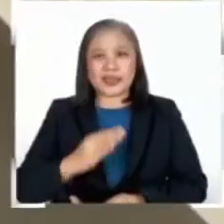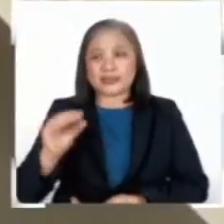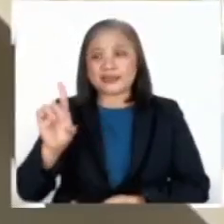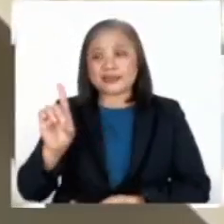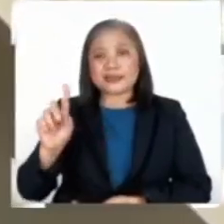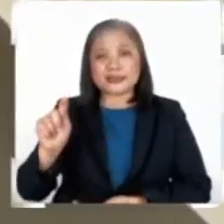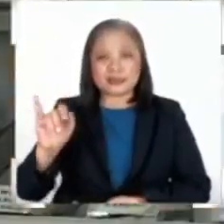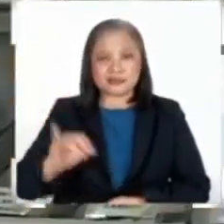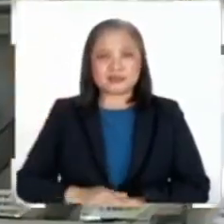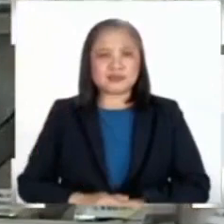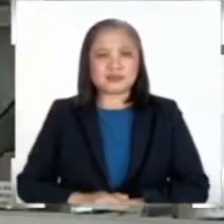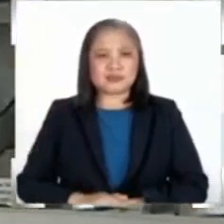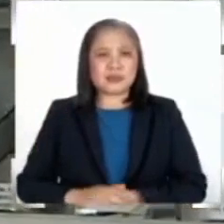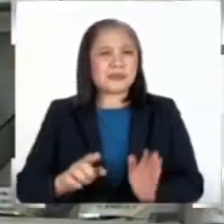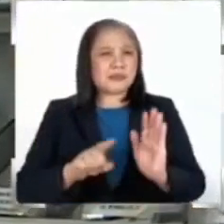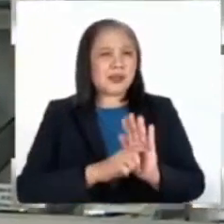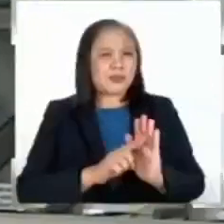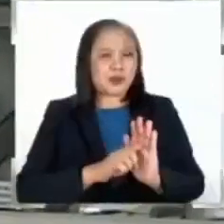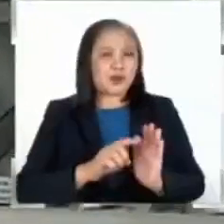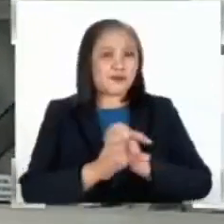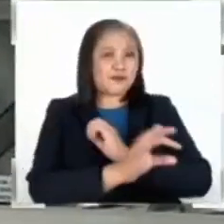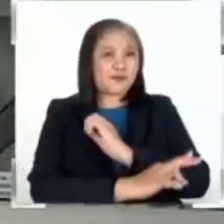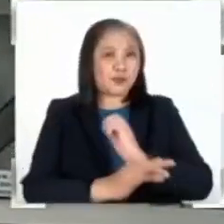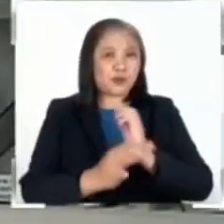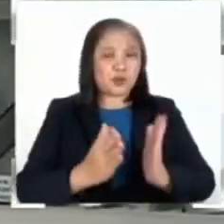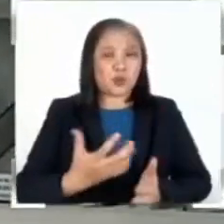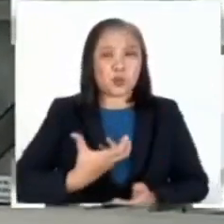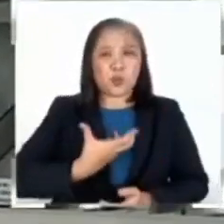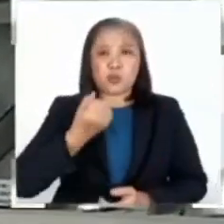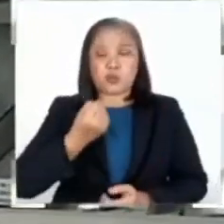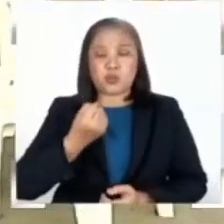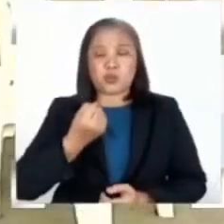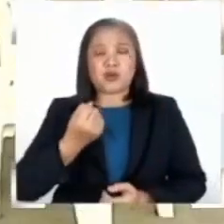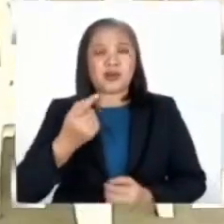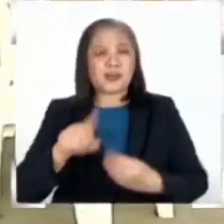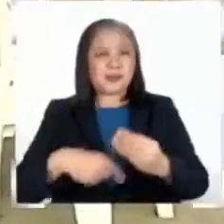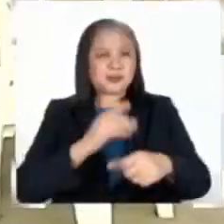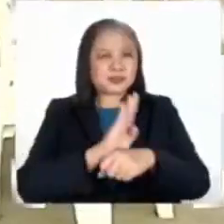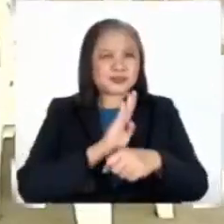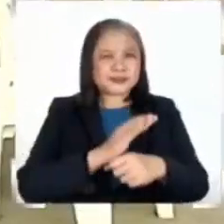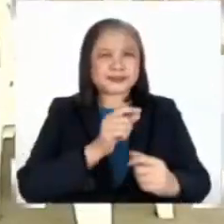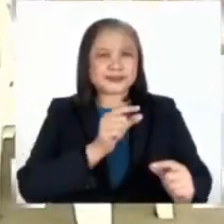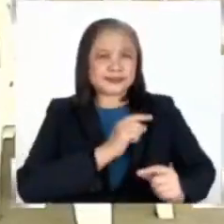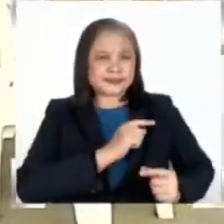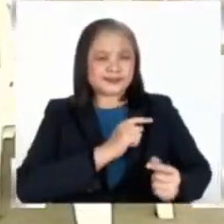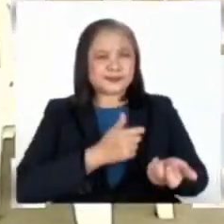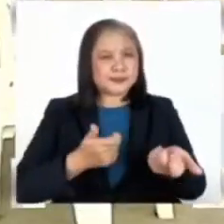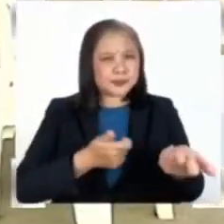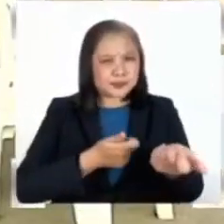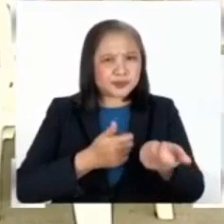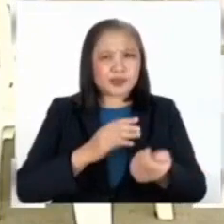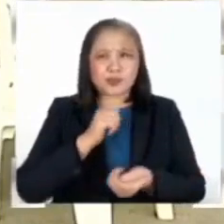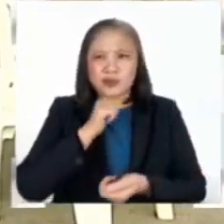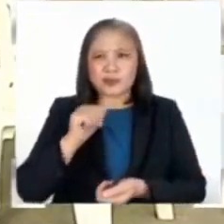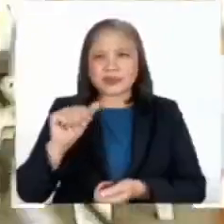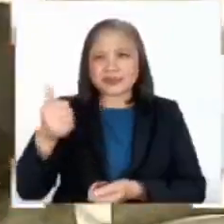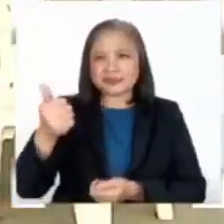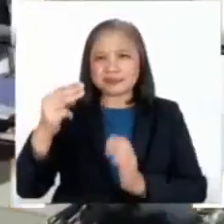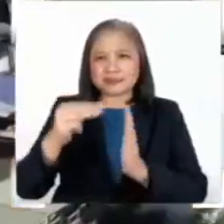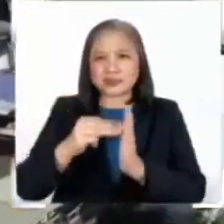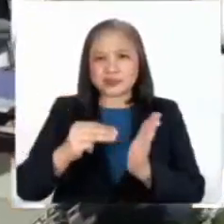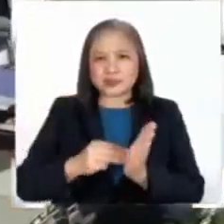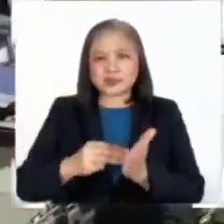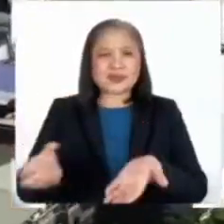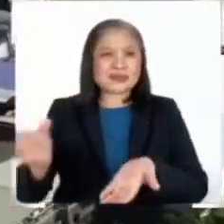pa rin ang foreign ownership sa mga negosyong may kinalaman sa defense o armas at yung wala pang 10 milyong piso ang kapital.